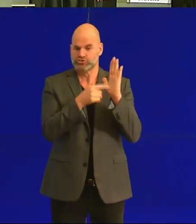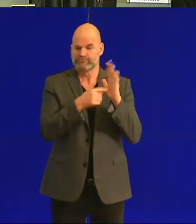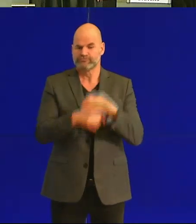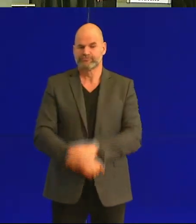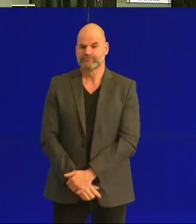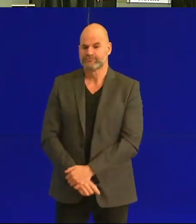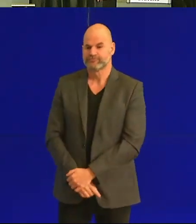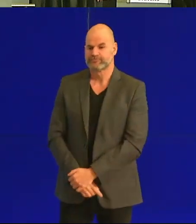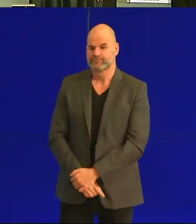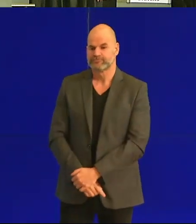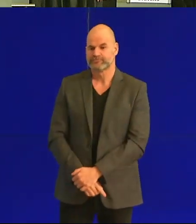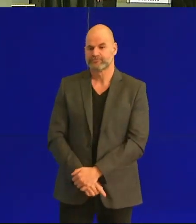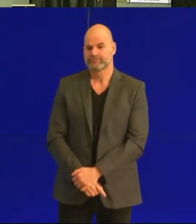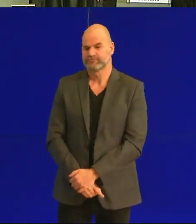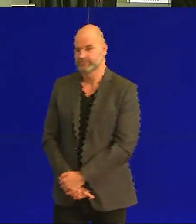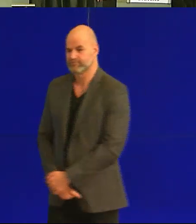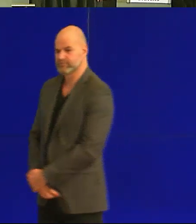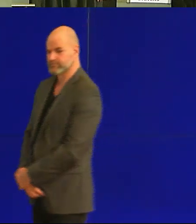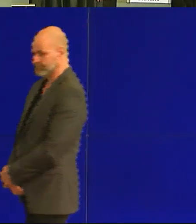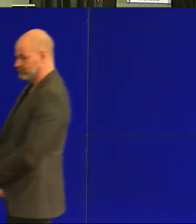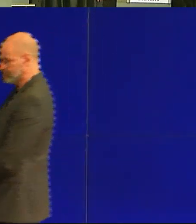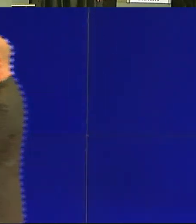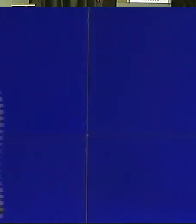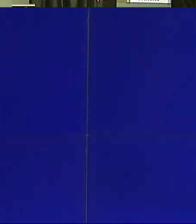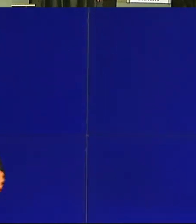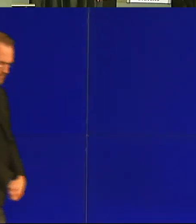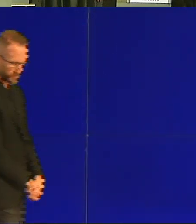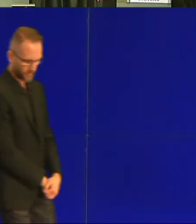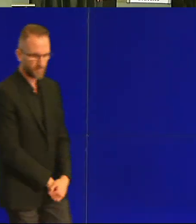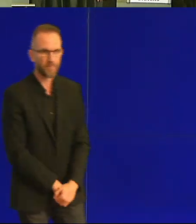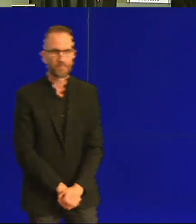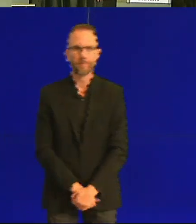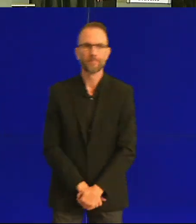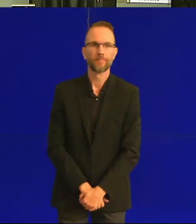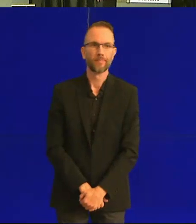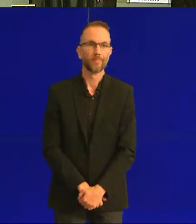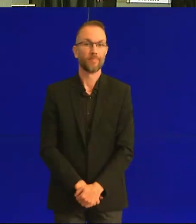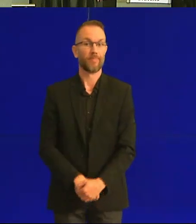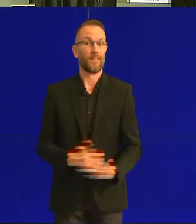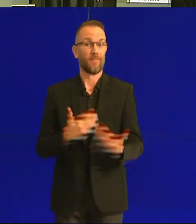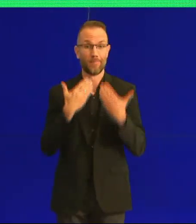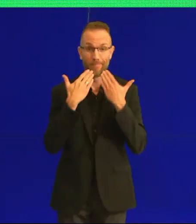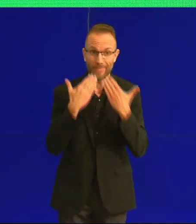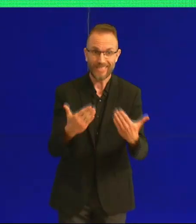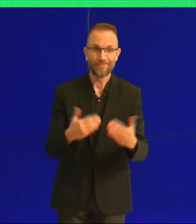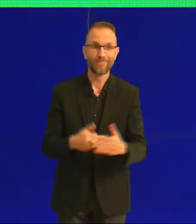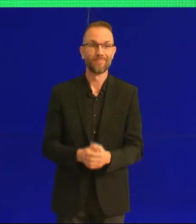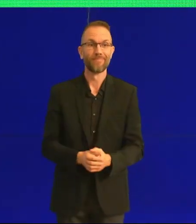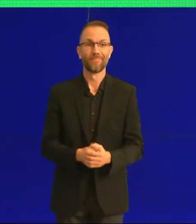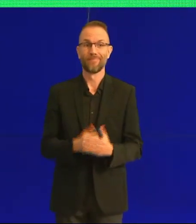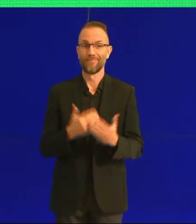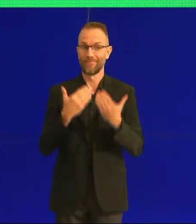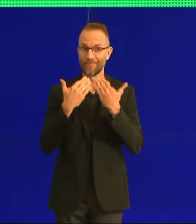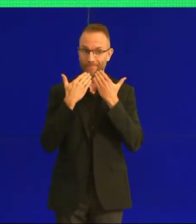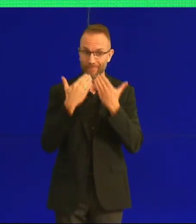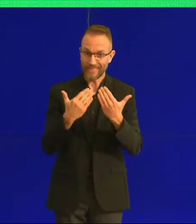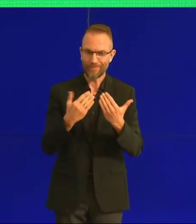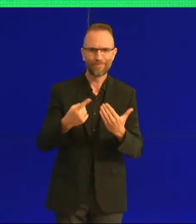merci merci pour votre compréhension merci d'avoir suivi ce moment d'information